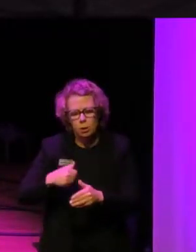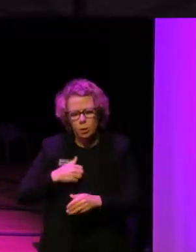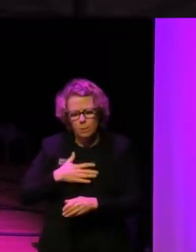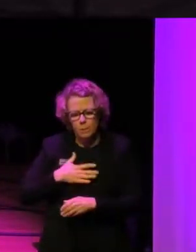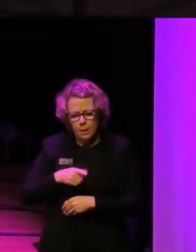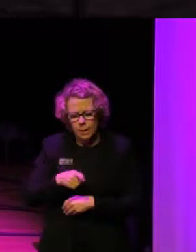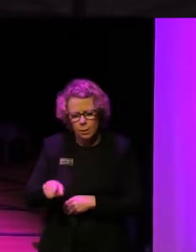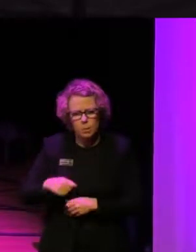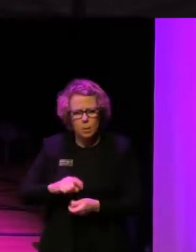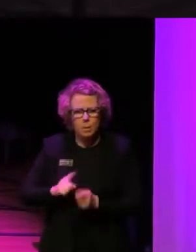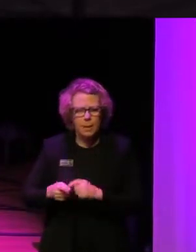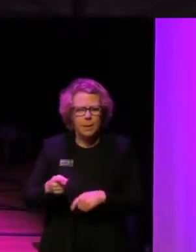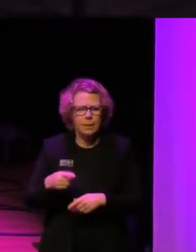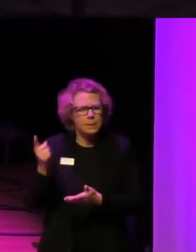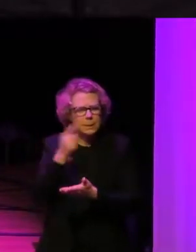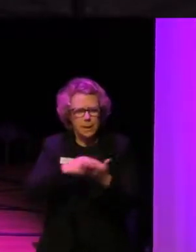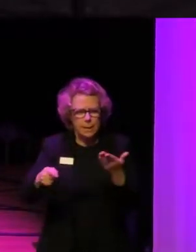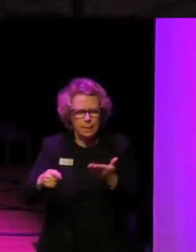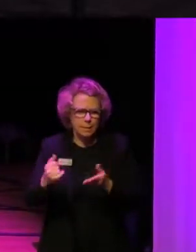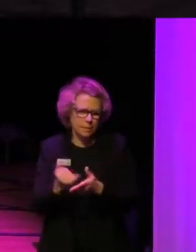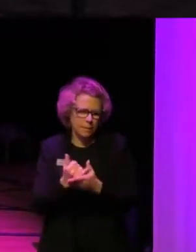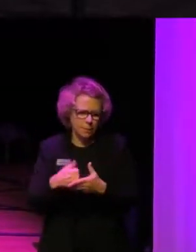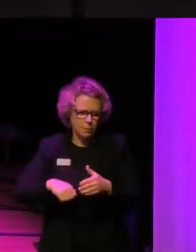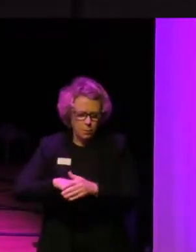ska bli stjärnor i fotboll.